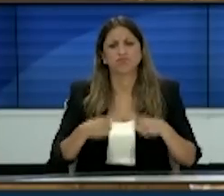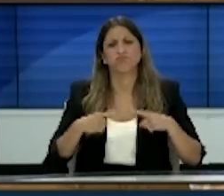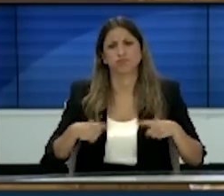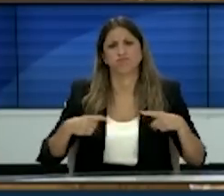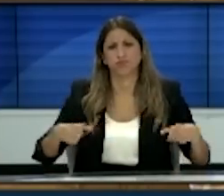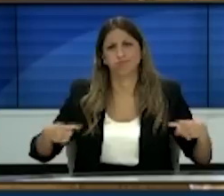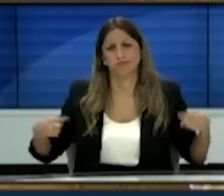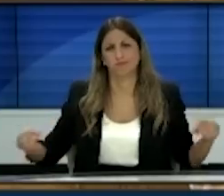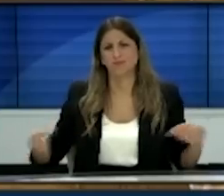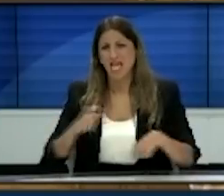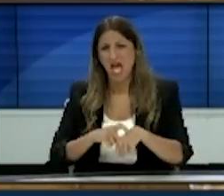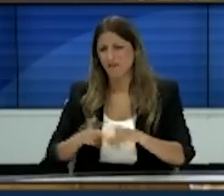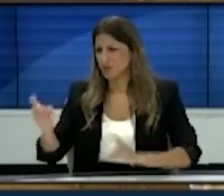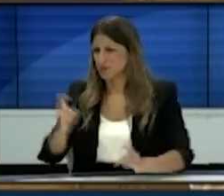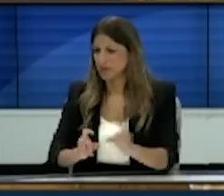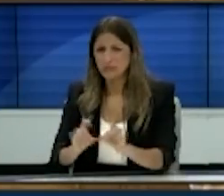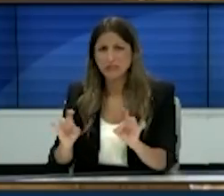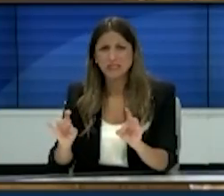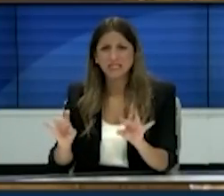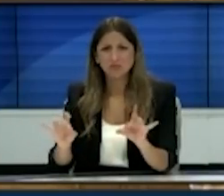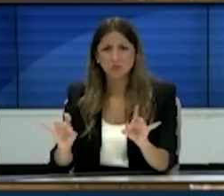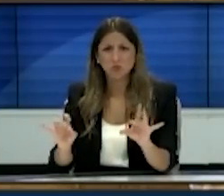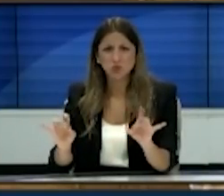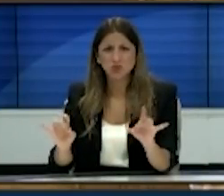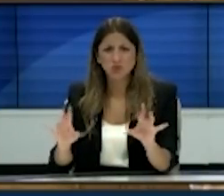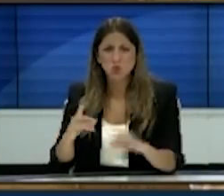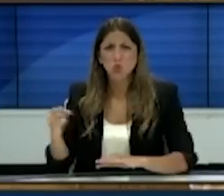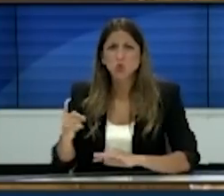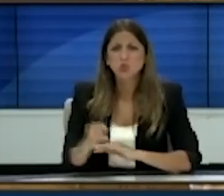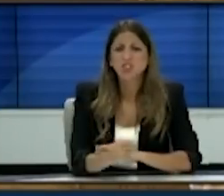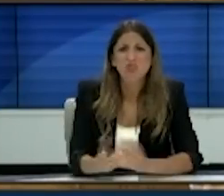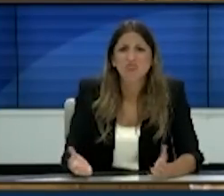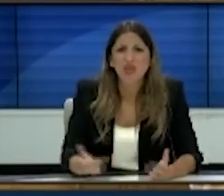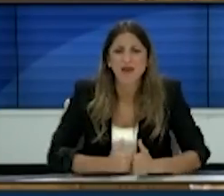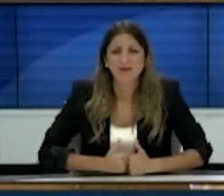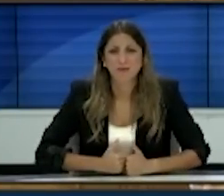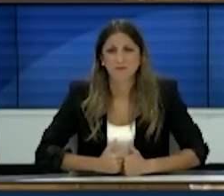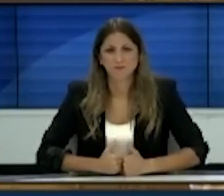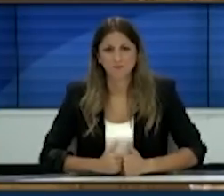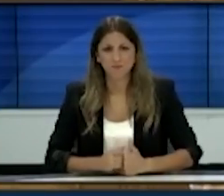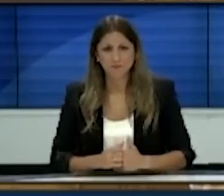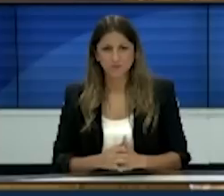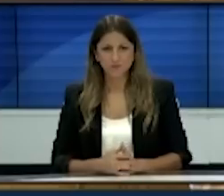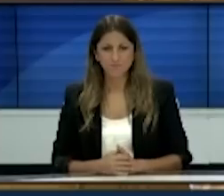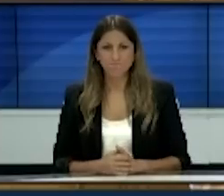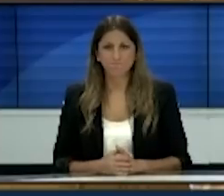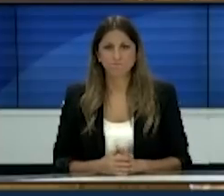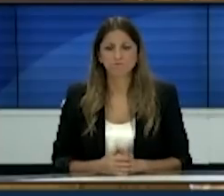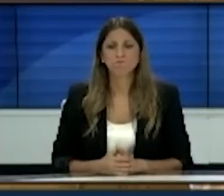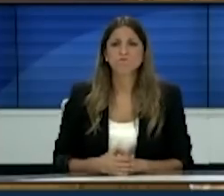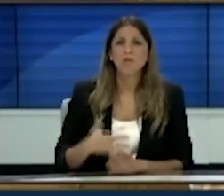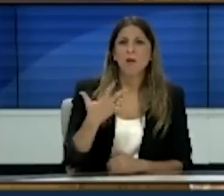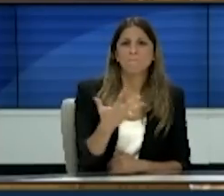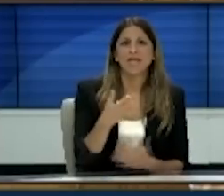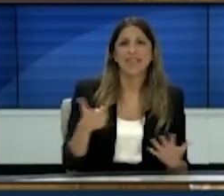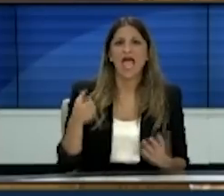τρόπο που δεν αγγίζουν καν την αιτία και την ουσία των σκανδάλων. Συζητάμε εδώ και 5-6 χρόνια για